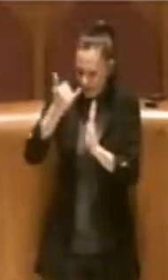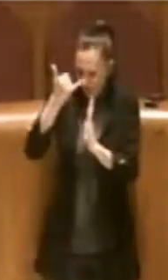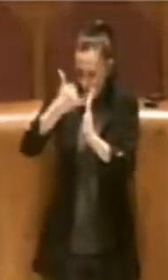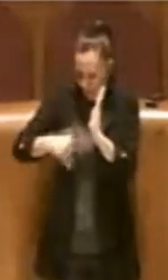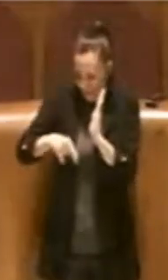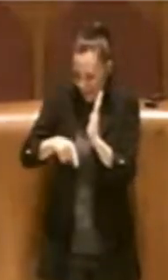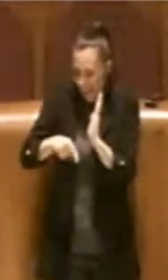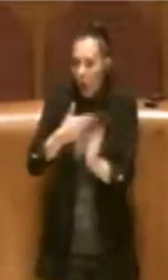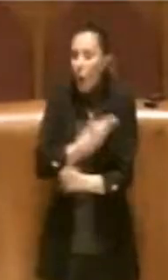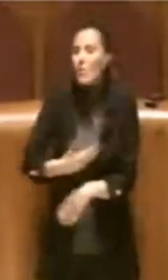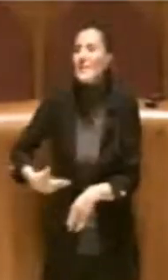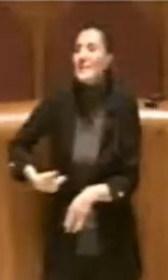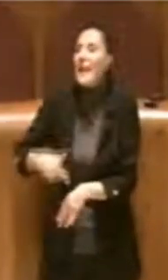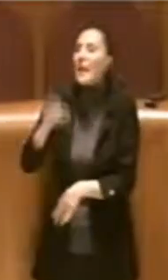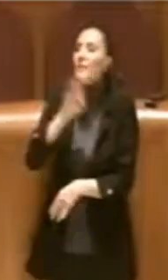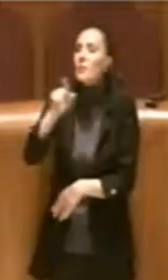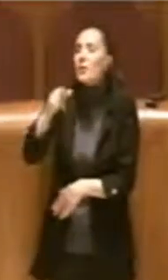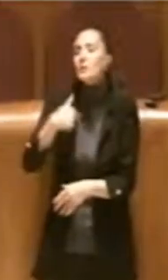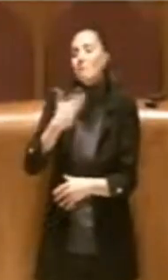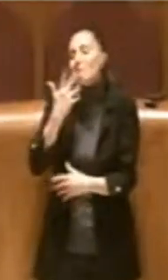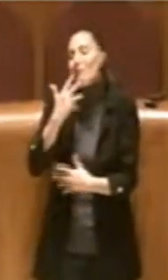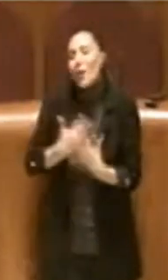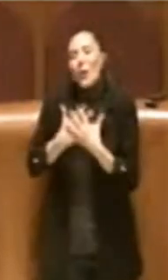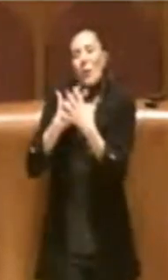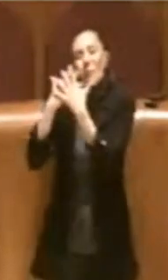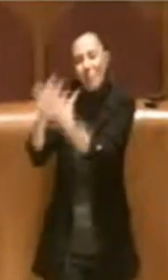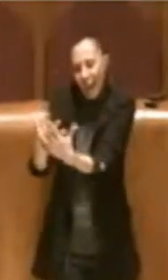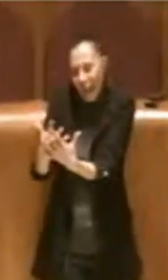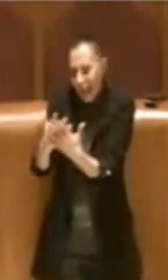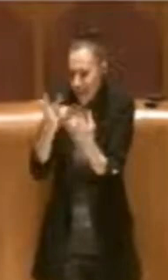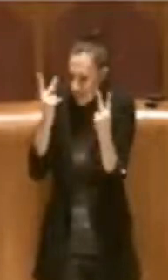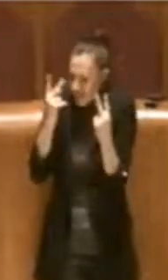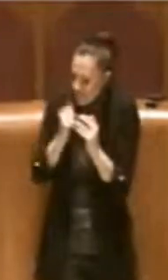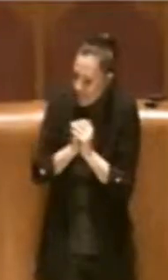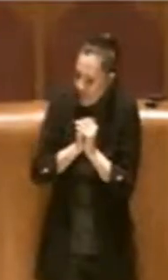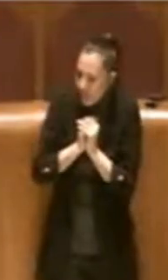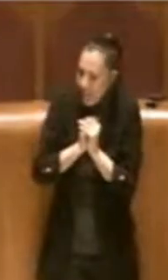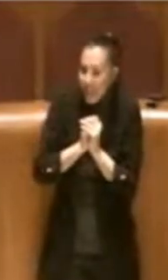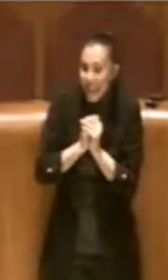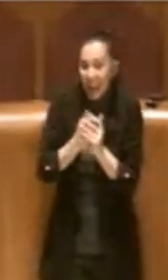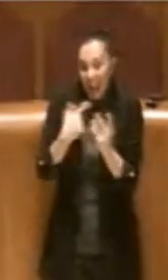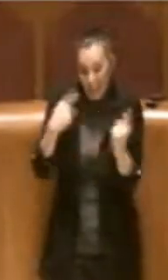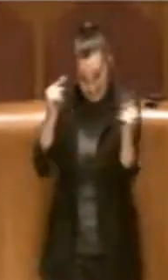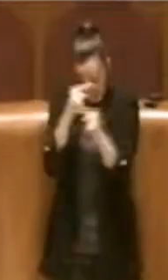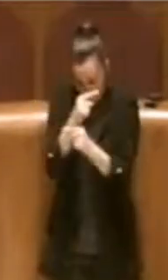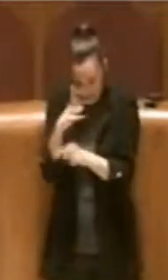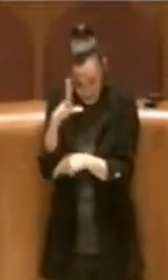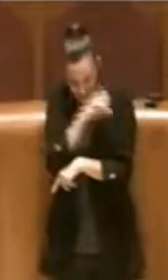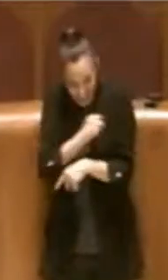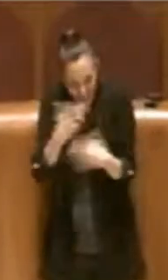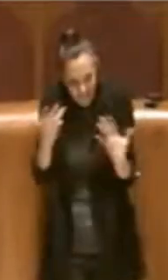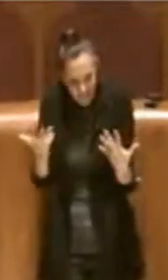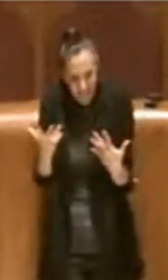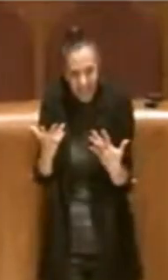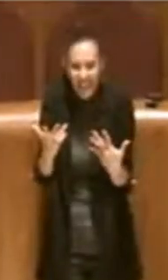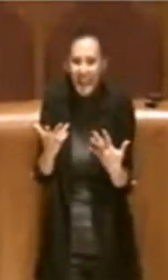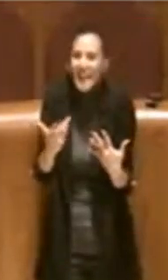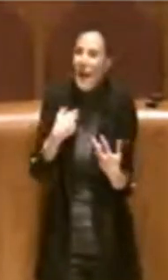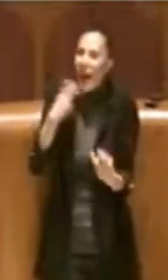al consigliere Figliomeni, io voglio bene in definitiva, so che è difficile da comprendere, però